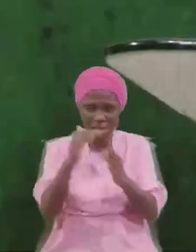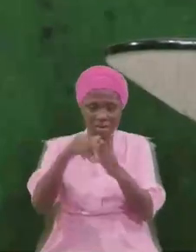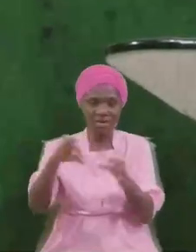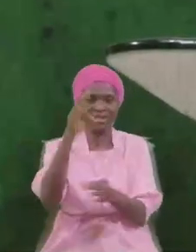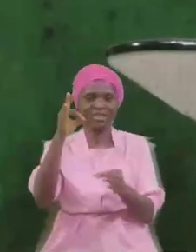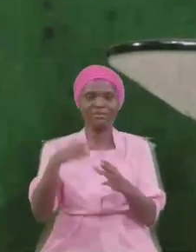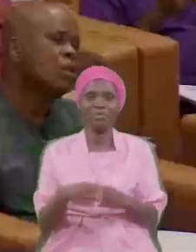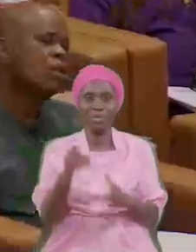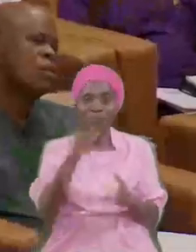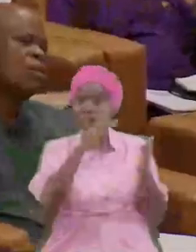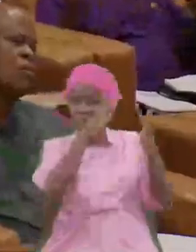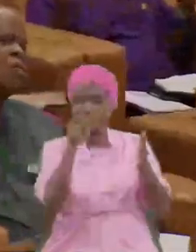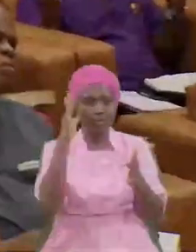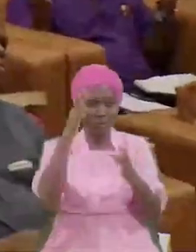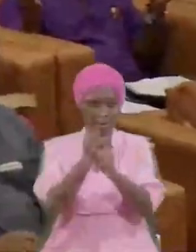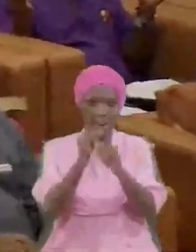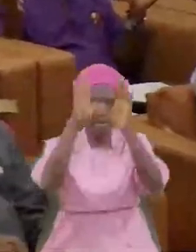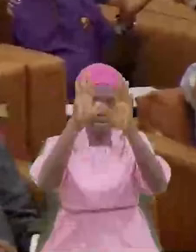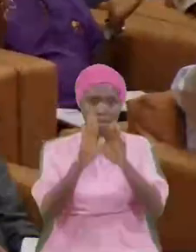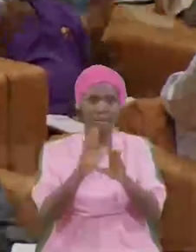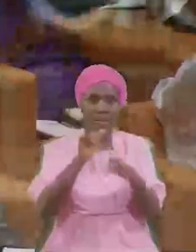un miracle, vous aurez votre miracle.